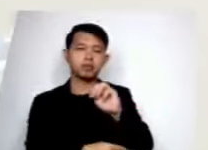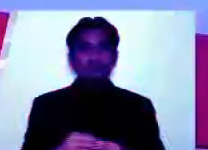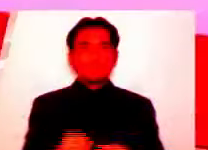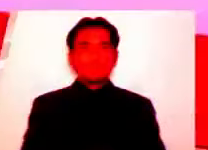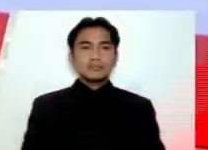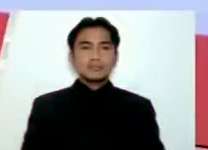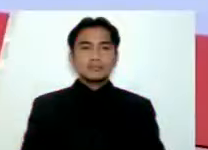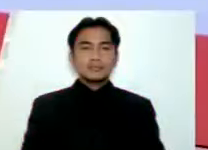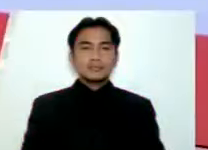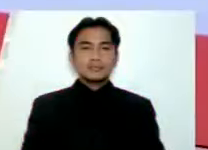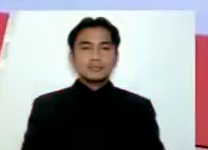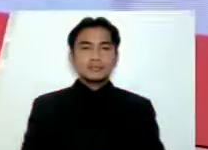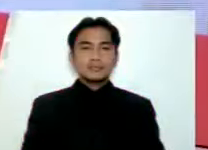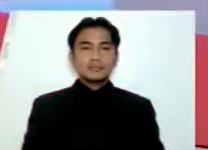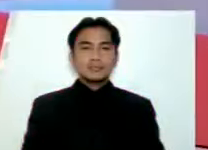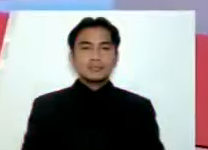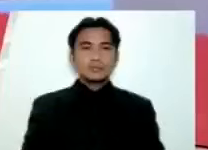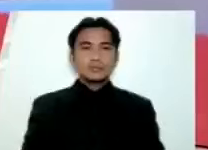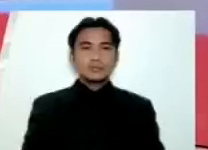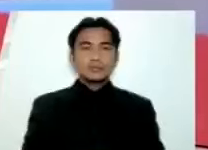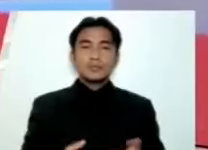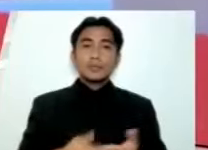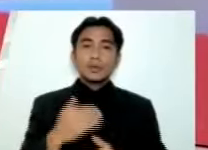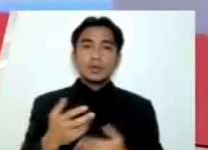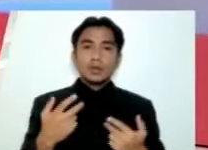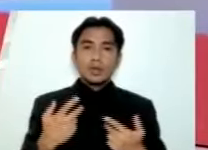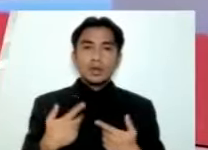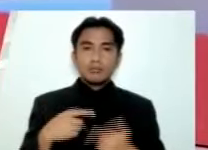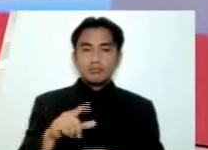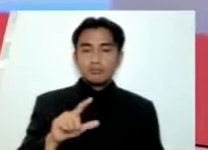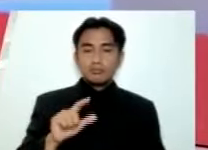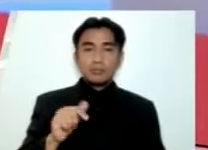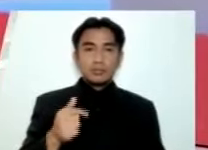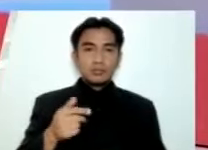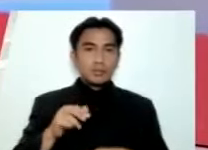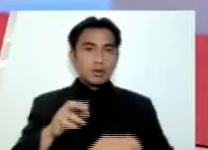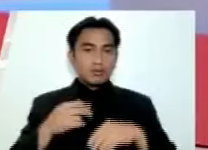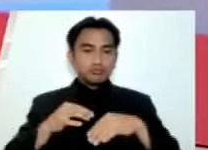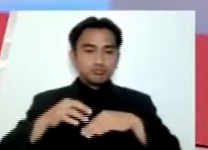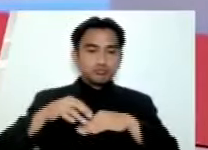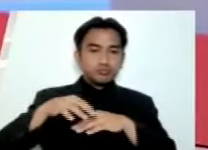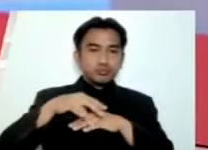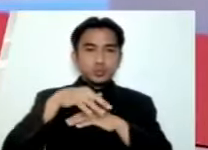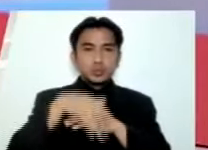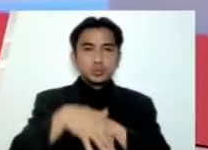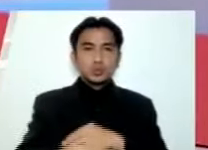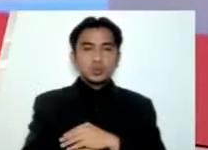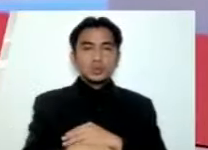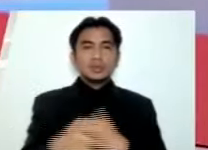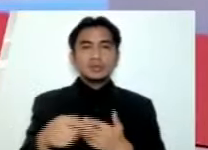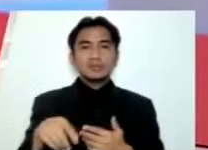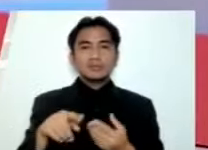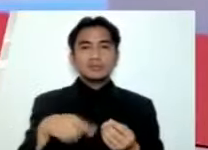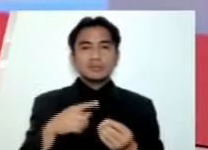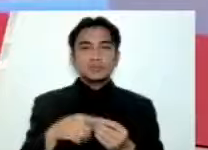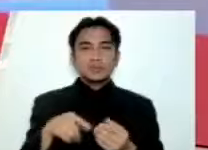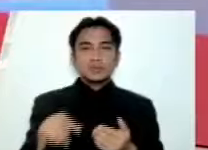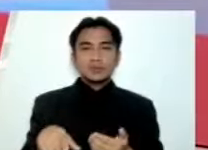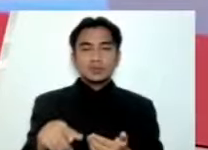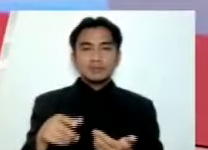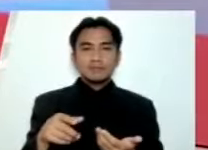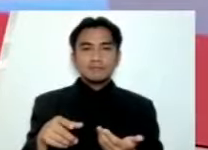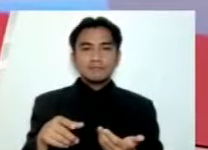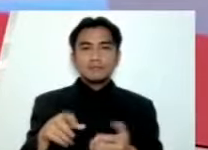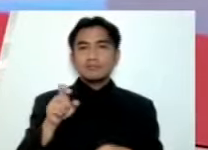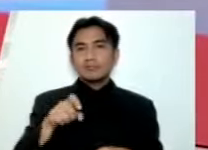filtration. Kasunod ng lahar flow, problema ng ilang nakatira malapit sa Bulkang Canlaon ang supply ng malinis na tubig. Sa